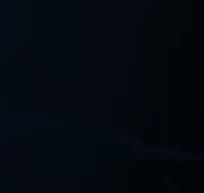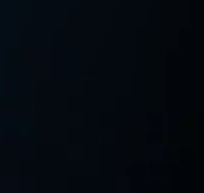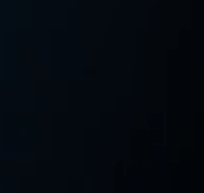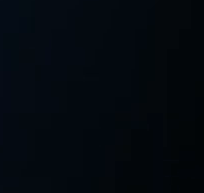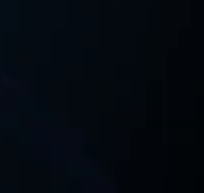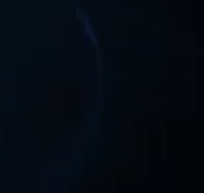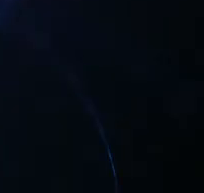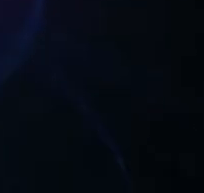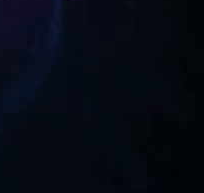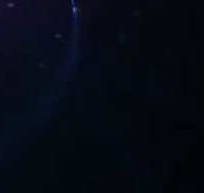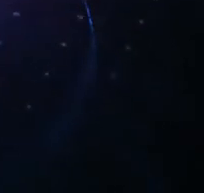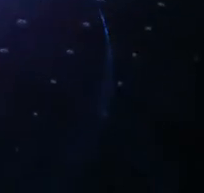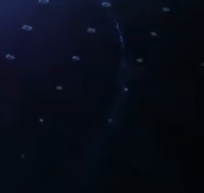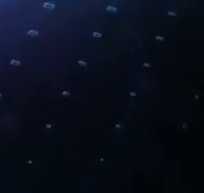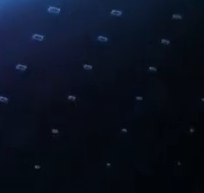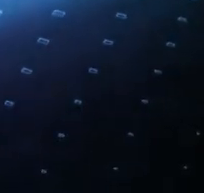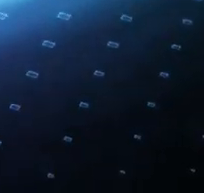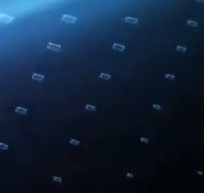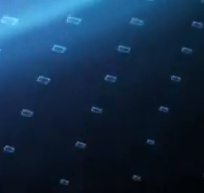Hai